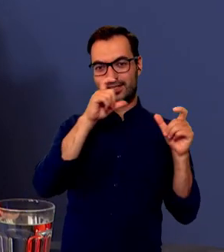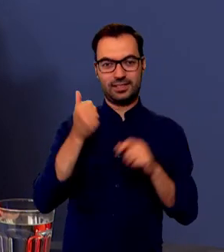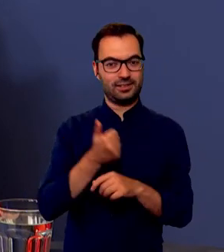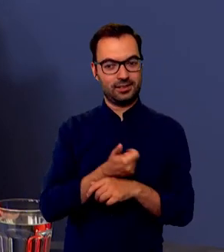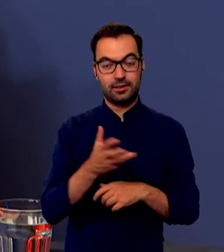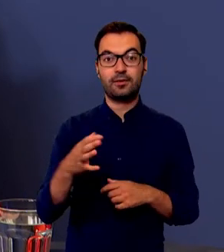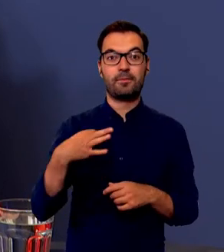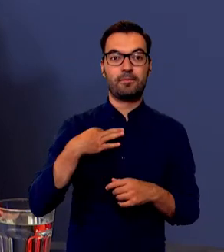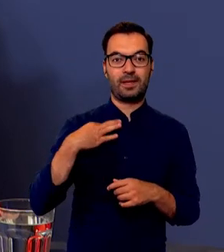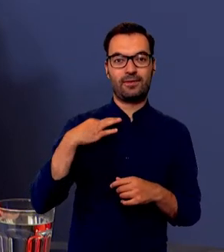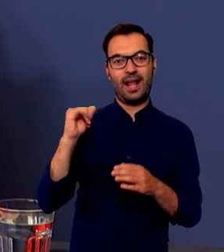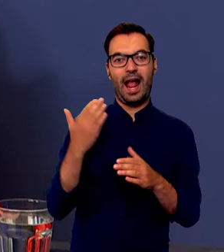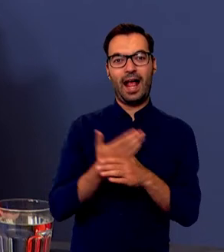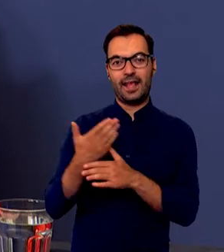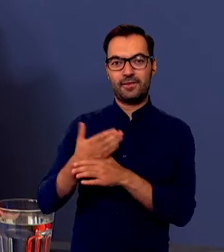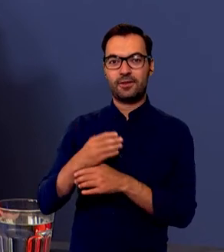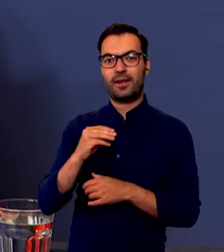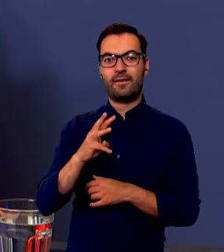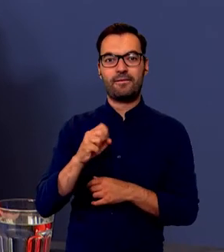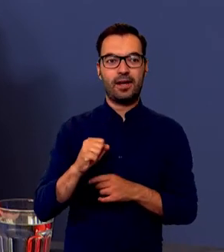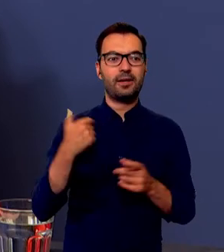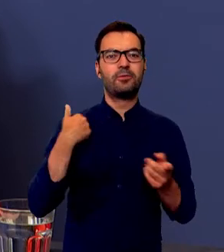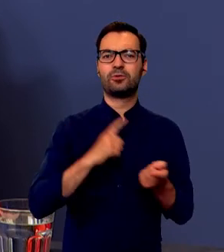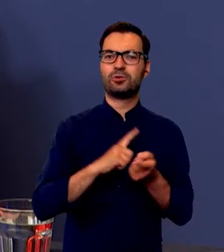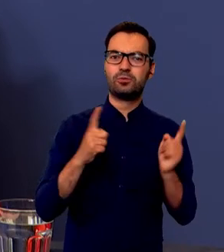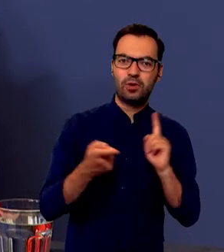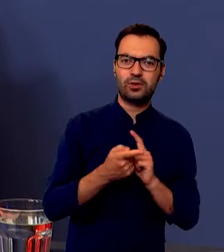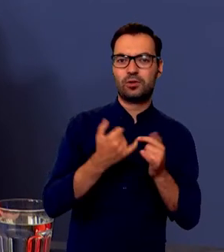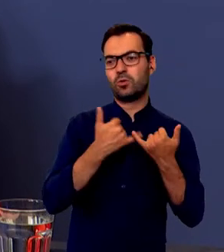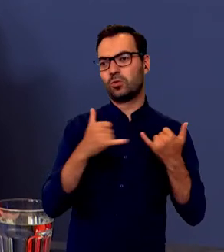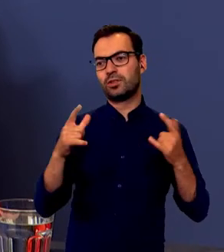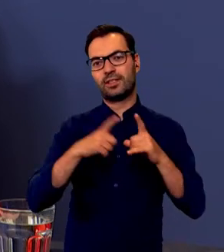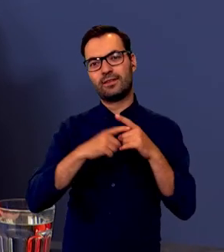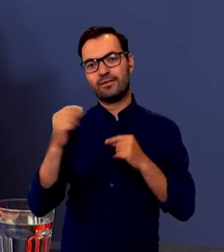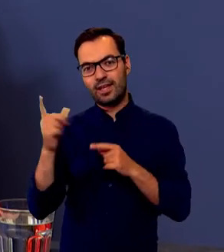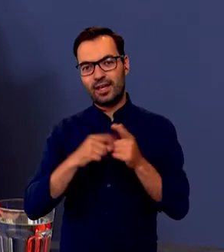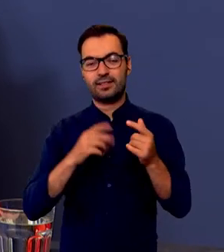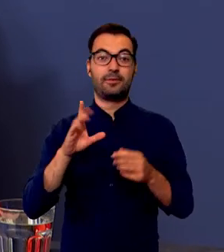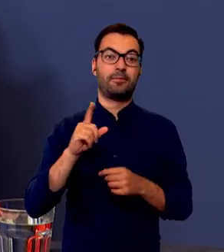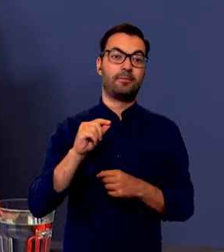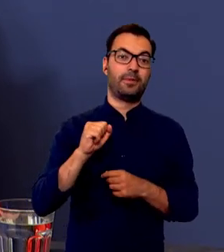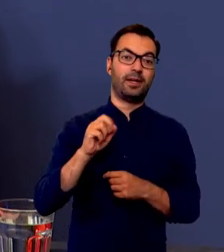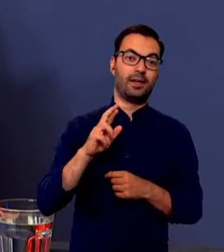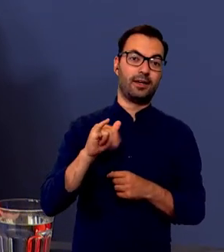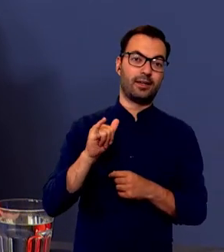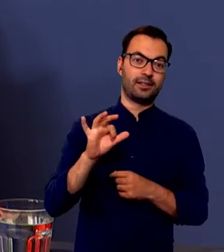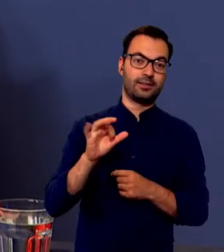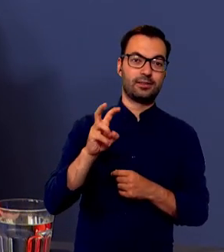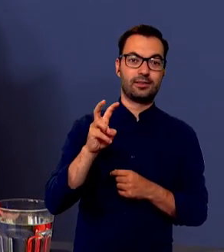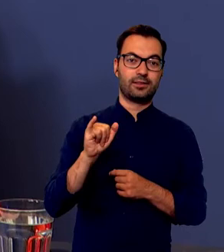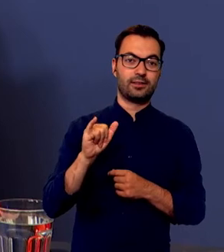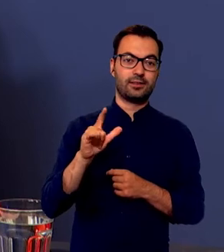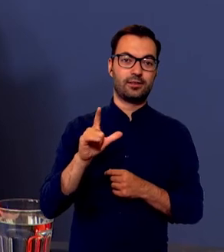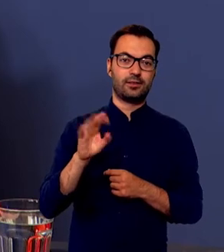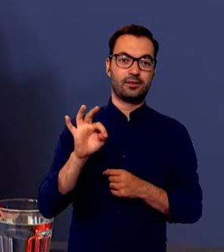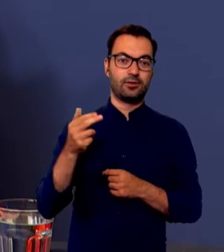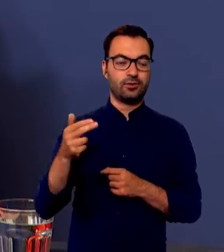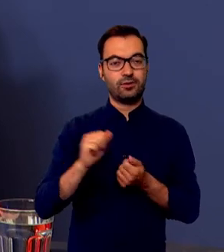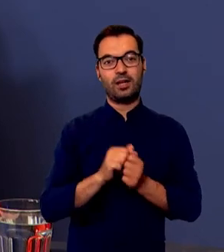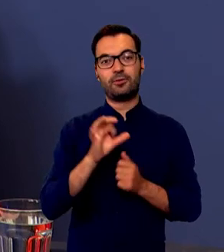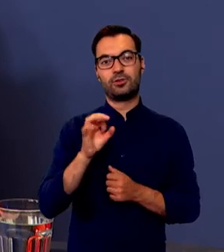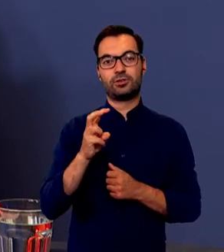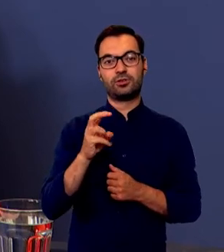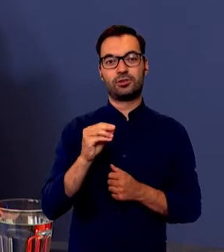z prywatnego archiwum Ewy, ze spotkań z różnymi gwiazdami show biznesu, z Paris Hilton, która pozuje w jej sukienkach, czy Cheryl